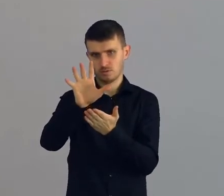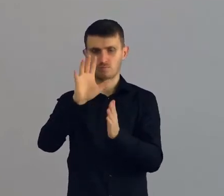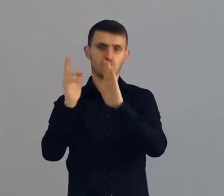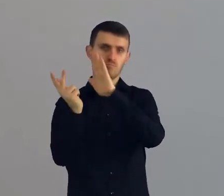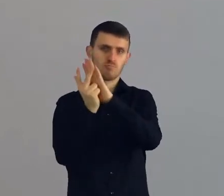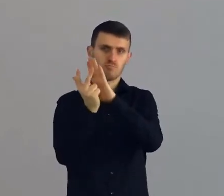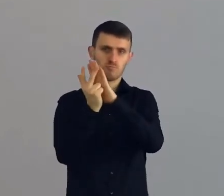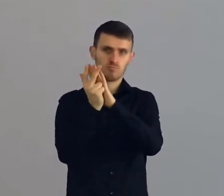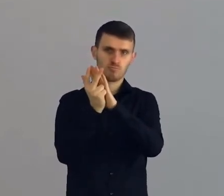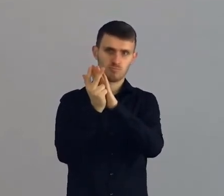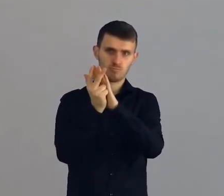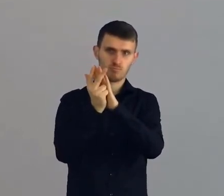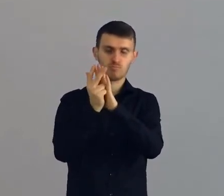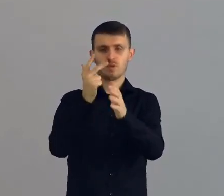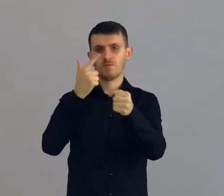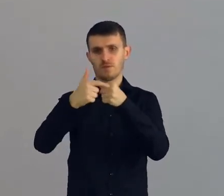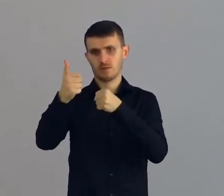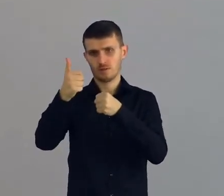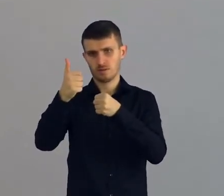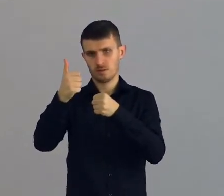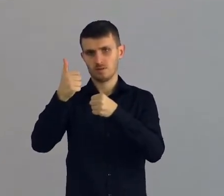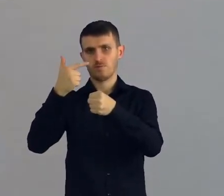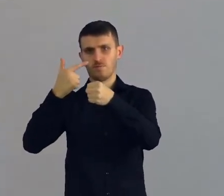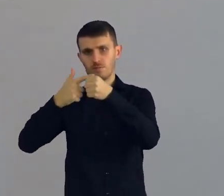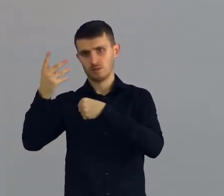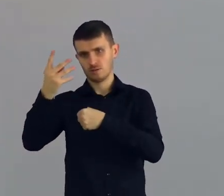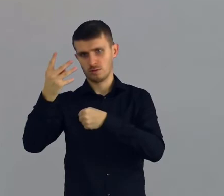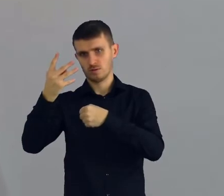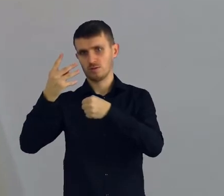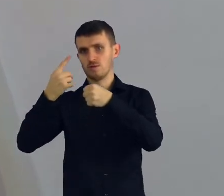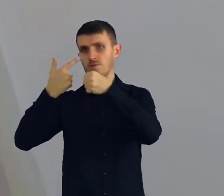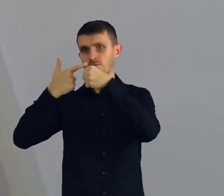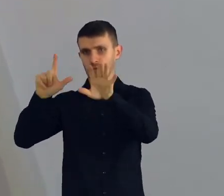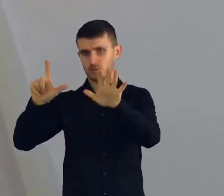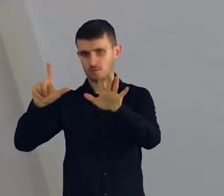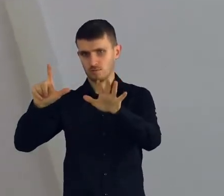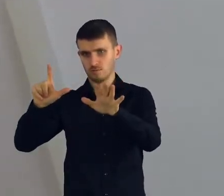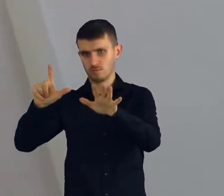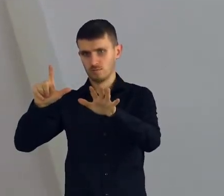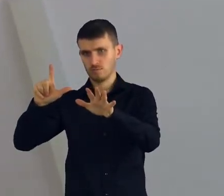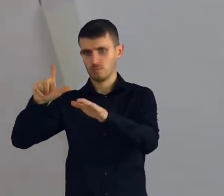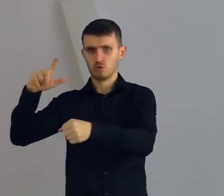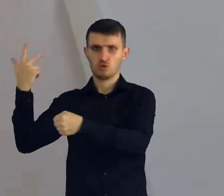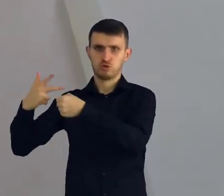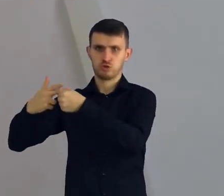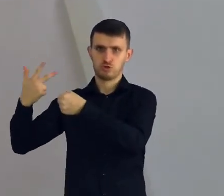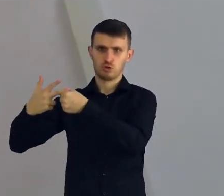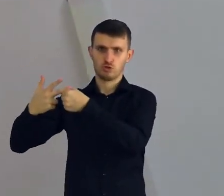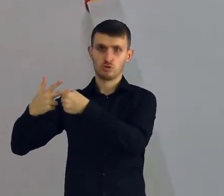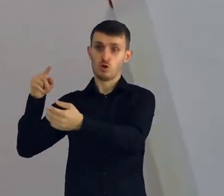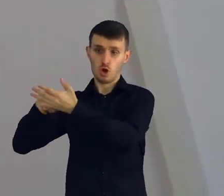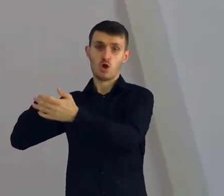to będzie o 3 więcej czyli 6 9 12 15 18 do